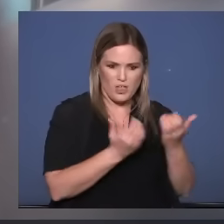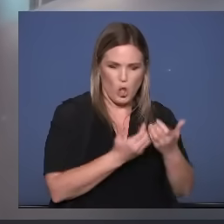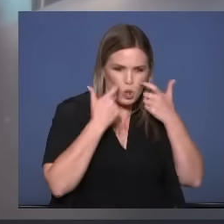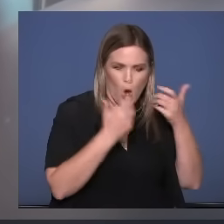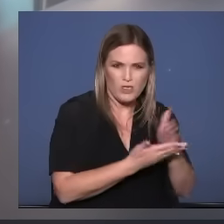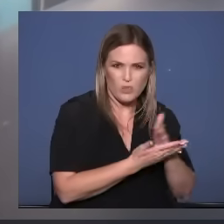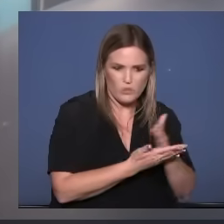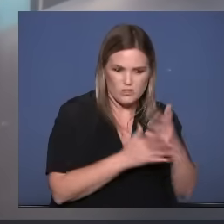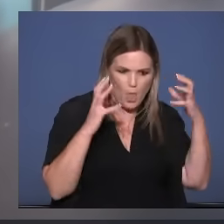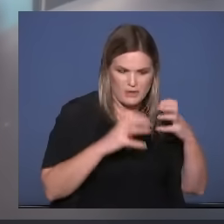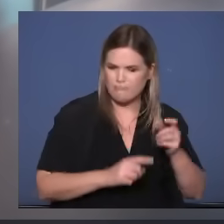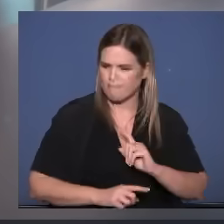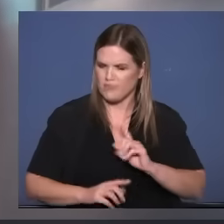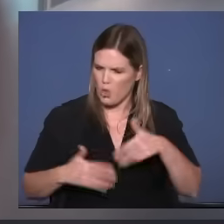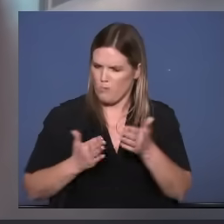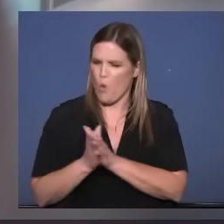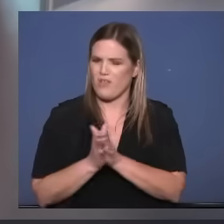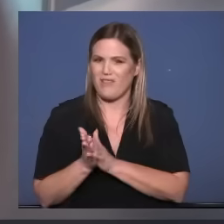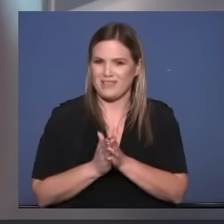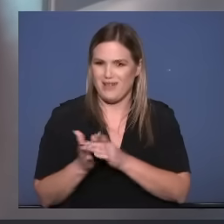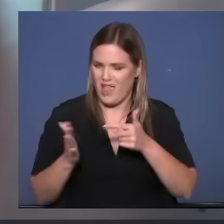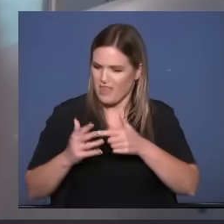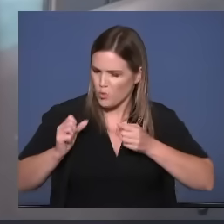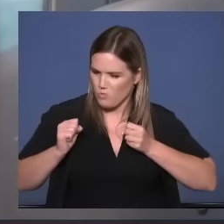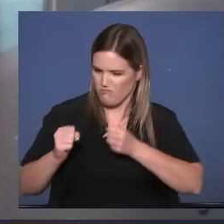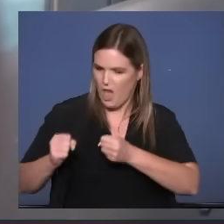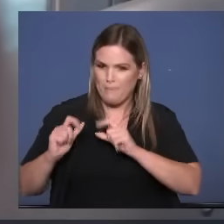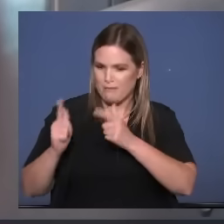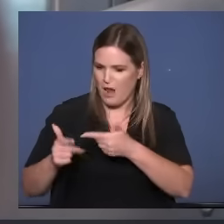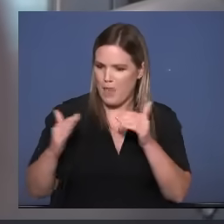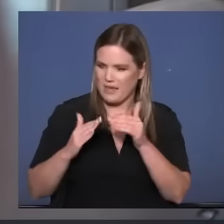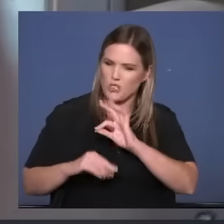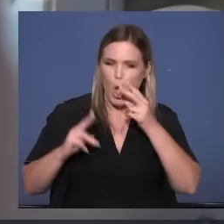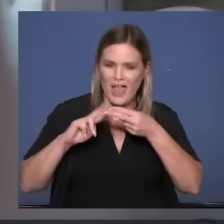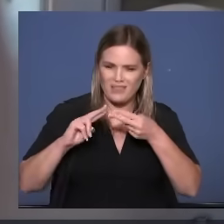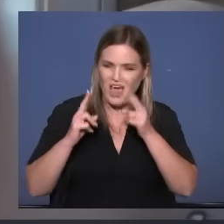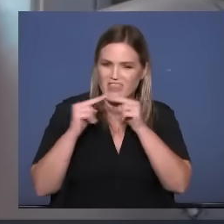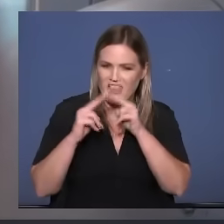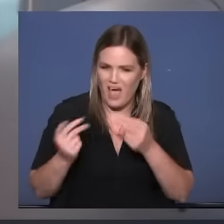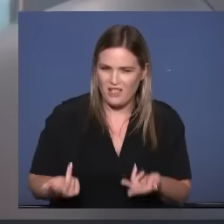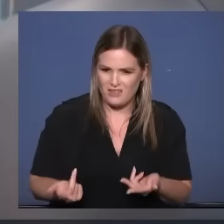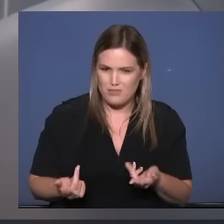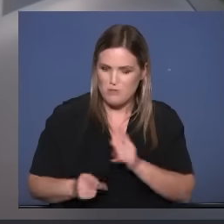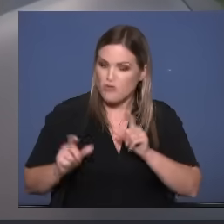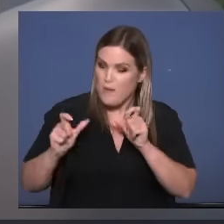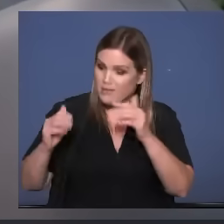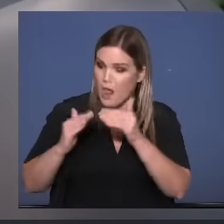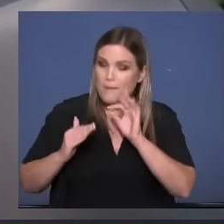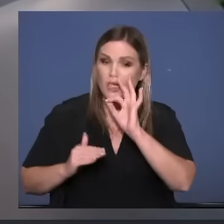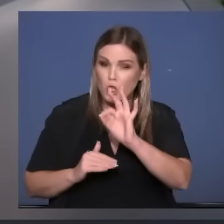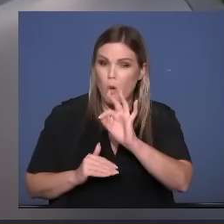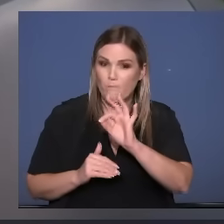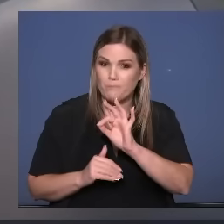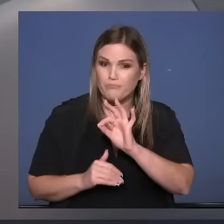נותן מוטיבציה כי אנחנו נלחמים על הבית אנחנו לא בקיטנה ומי שלא מגן על הבית שלו אז